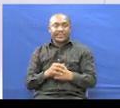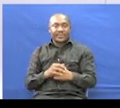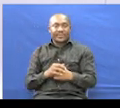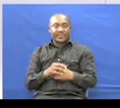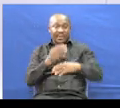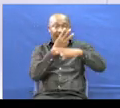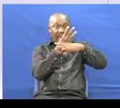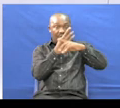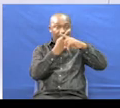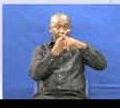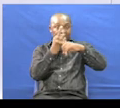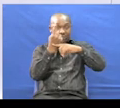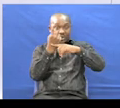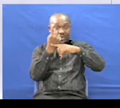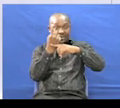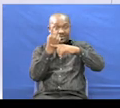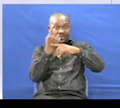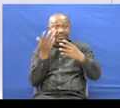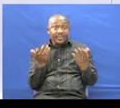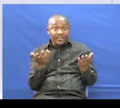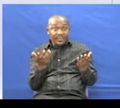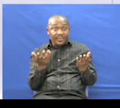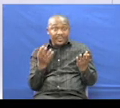Tatu jumlisha moja sawa sawa na ngapi?